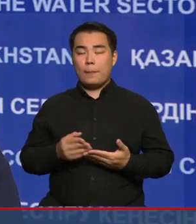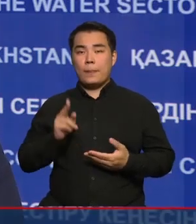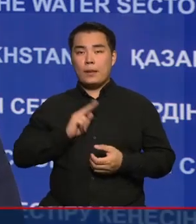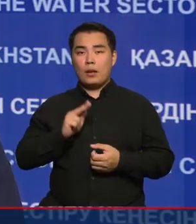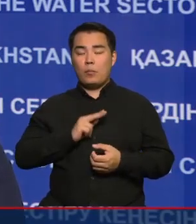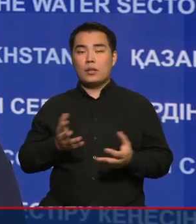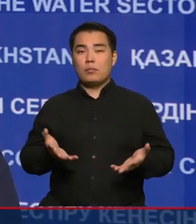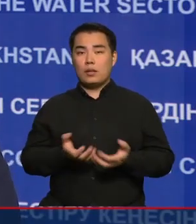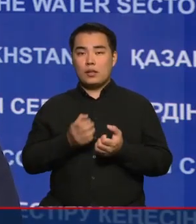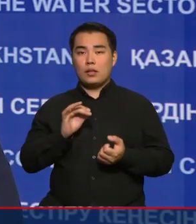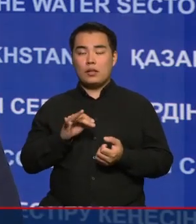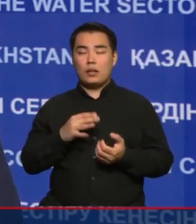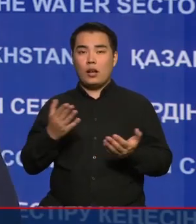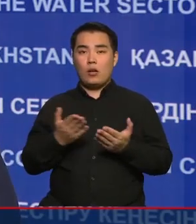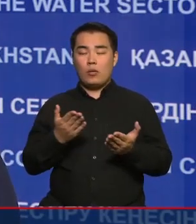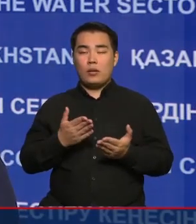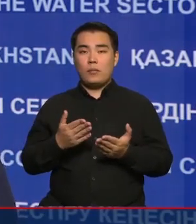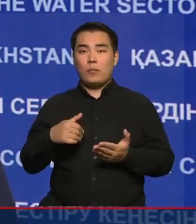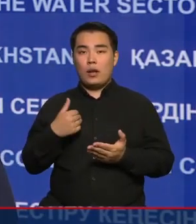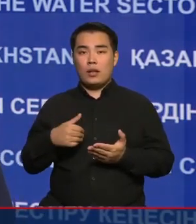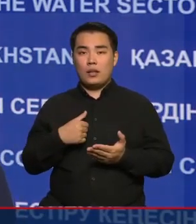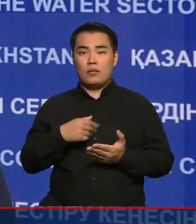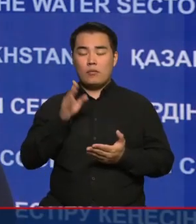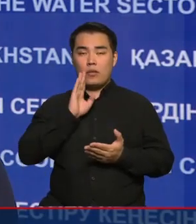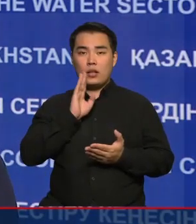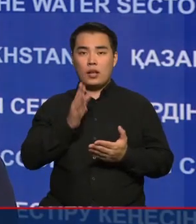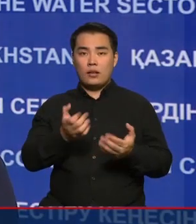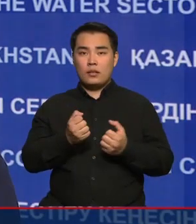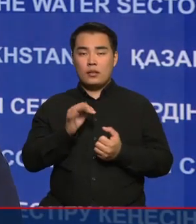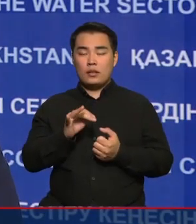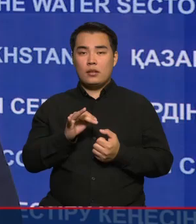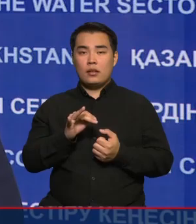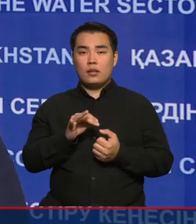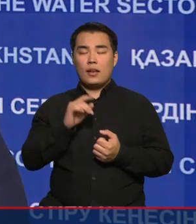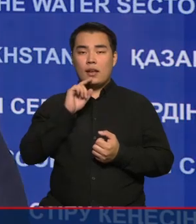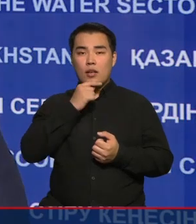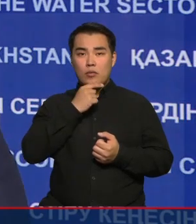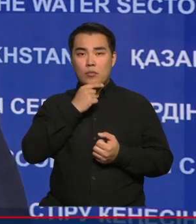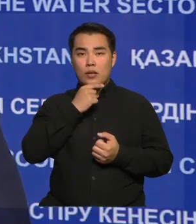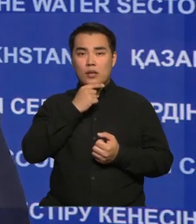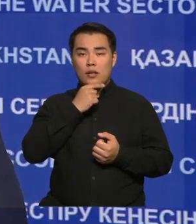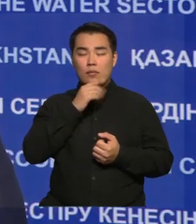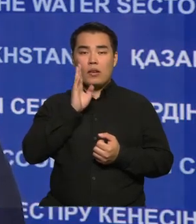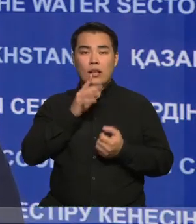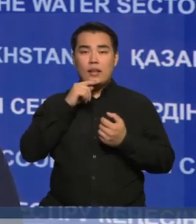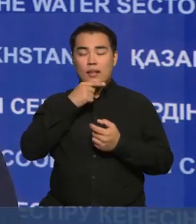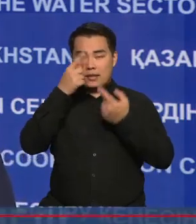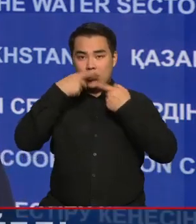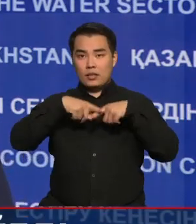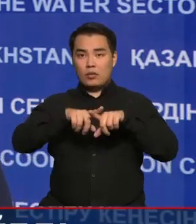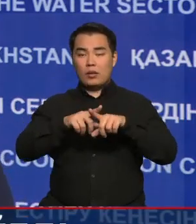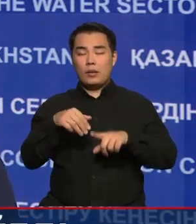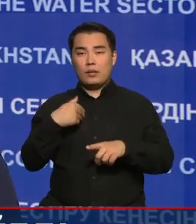жұмыстарды атқарып қандай ол тиімді суды пайдалану, оның мынау үнемді суды үнемдейтін